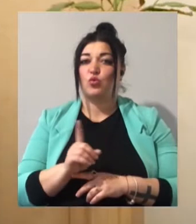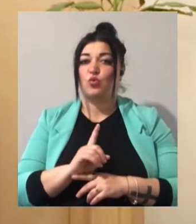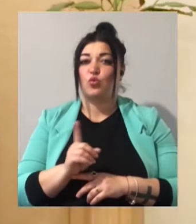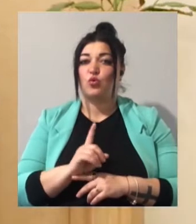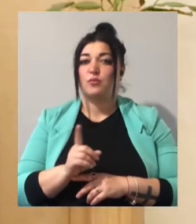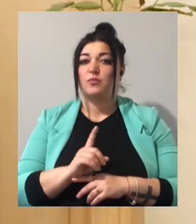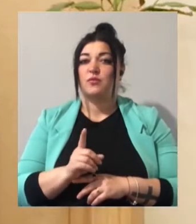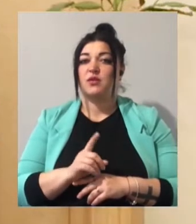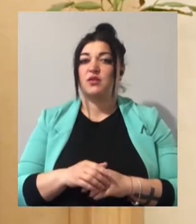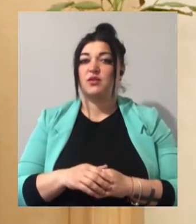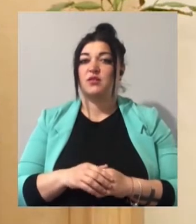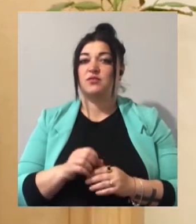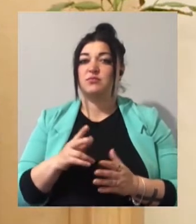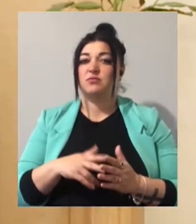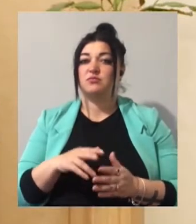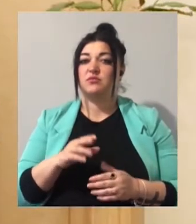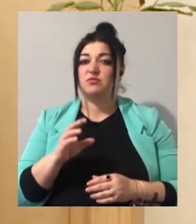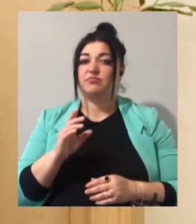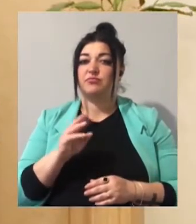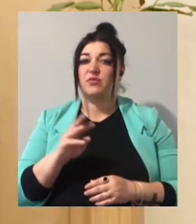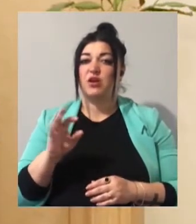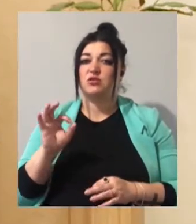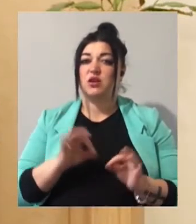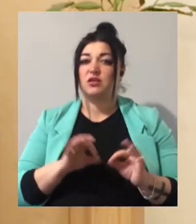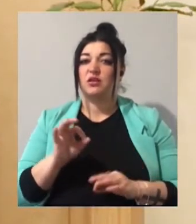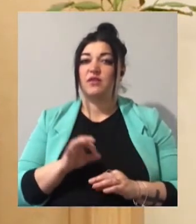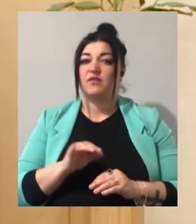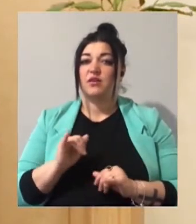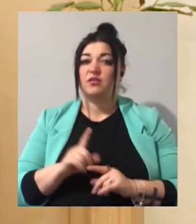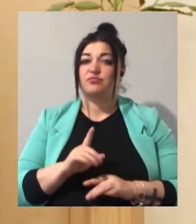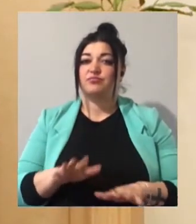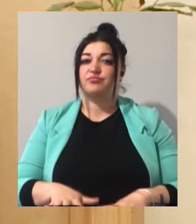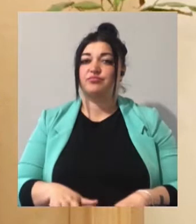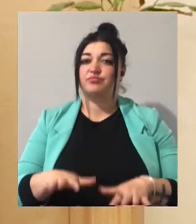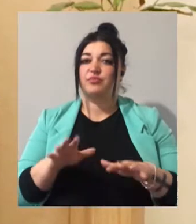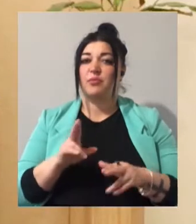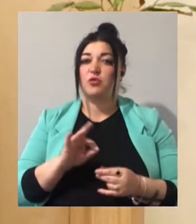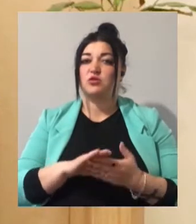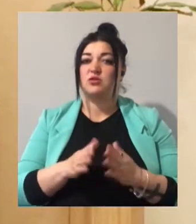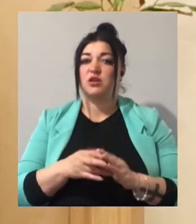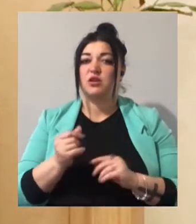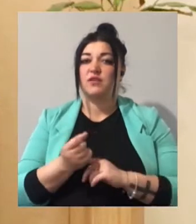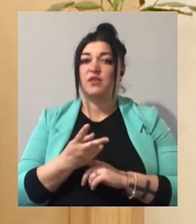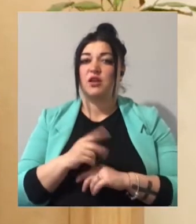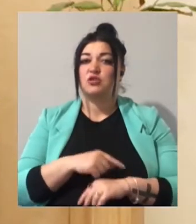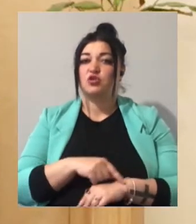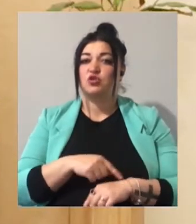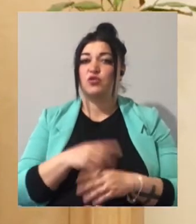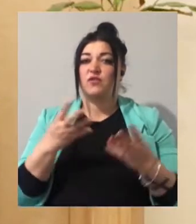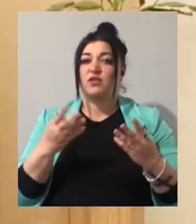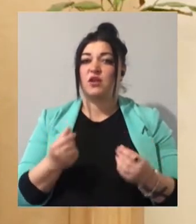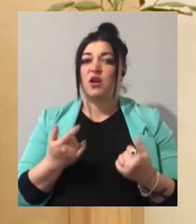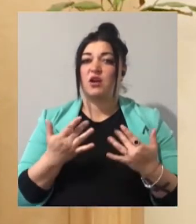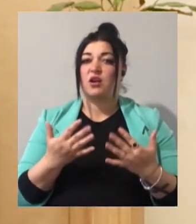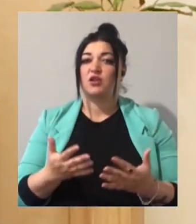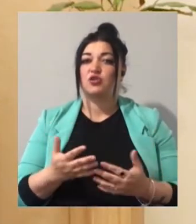осадков. И с 9 утра начался залповый ливень. По состоянию на 12 часов дня количество